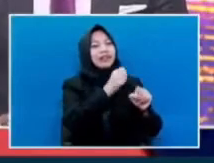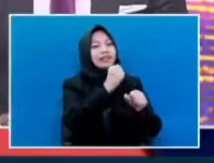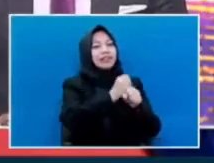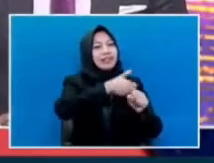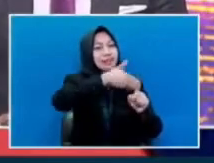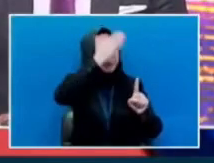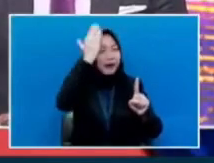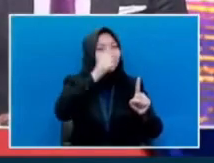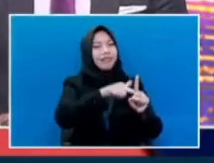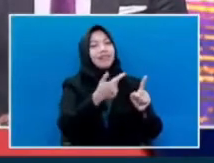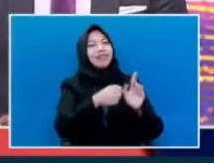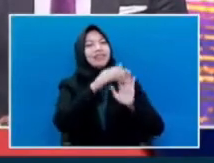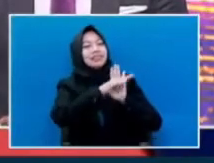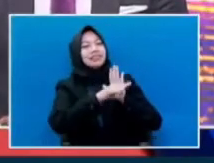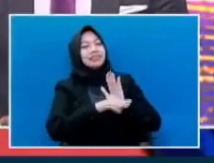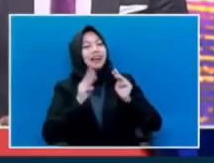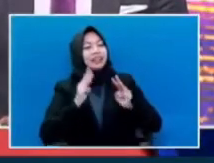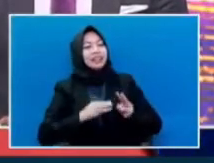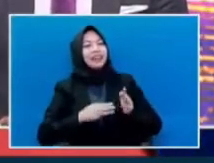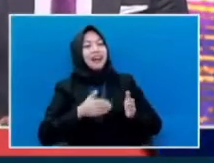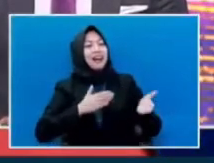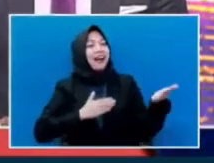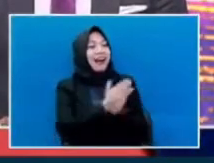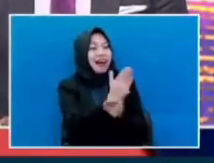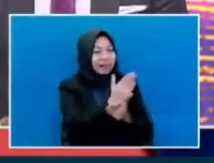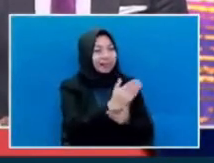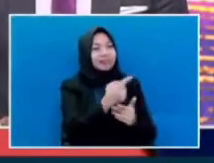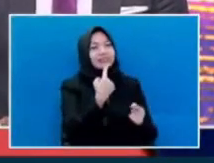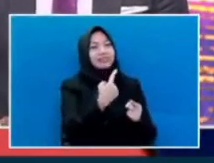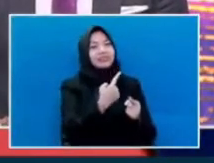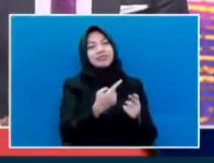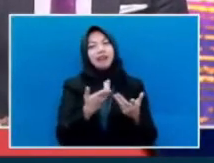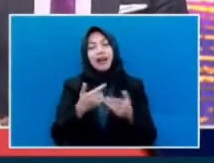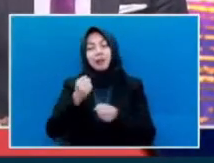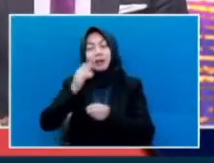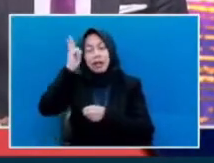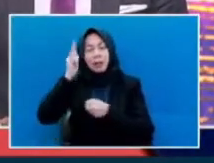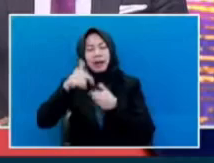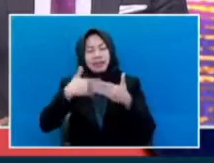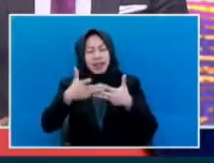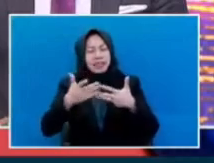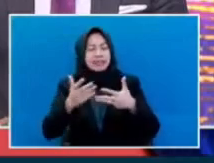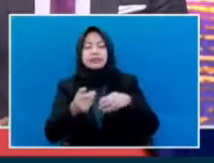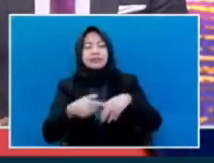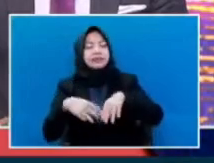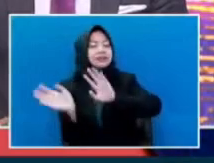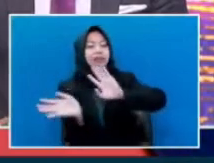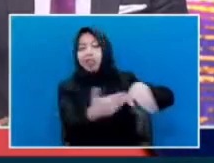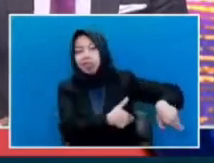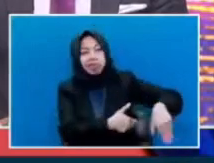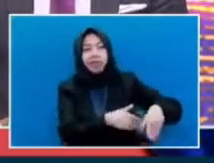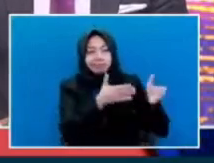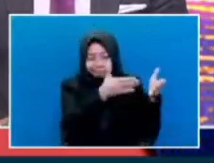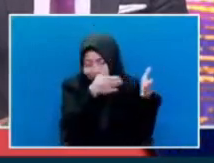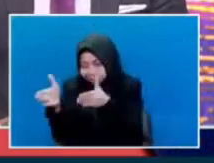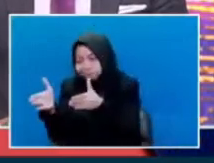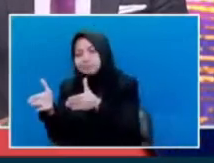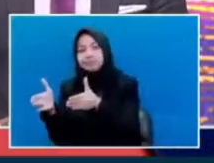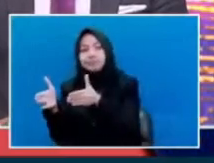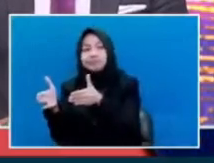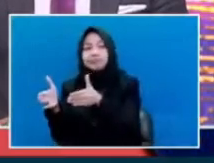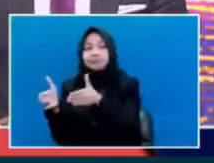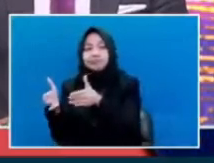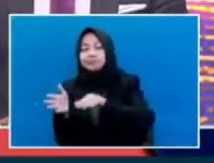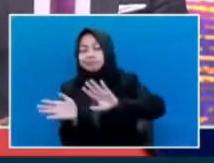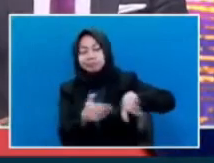PDIP tapi ternyata itu tidak berbalas tentunya akan capek kan Mas gitu jadi menurut saya Ya sudah Ee disudahi